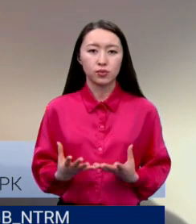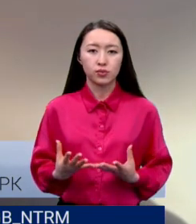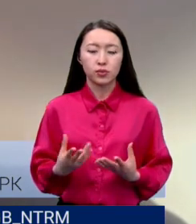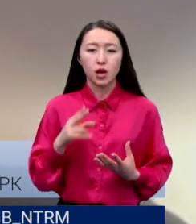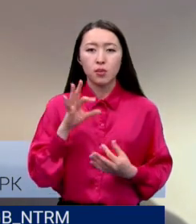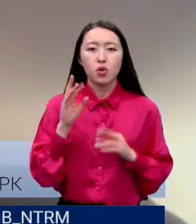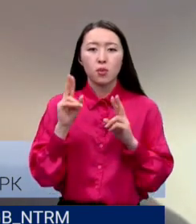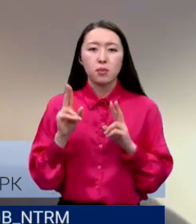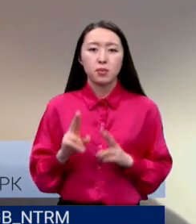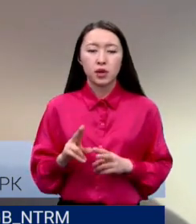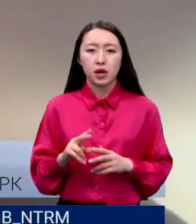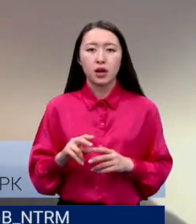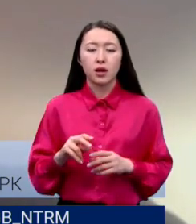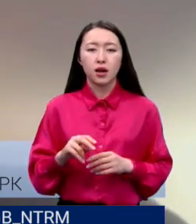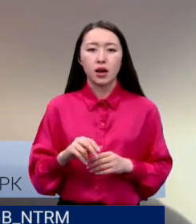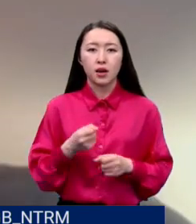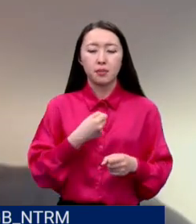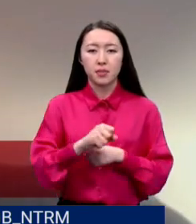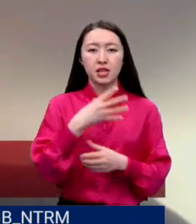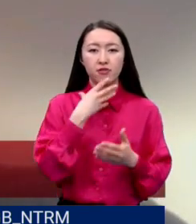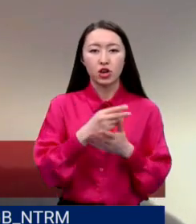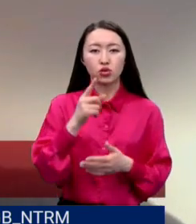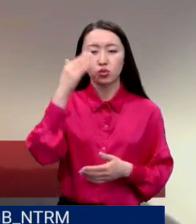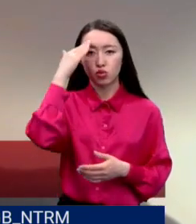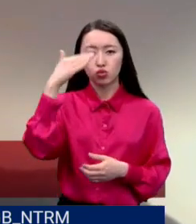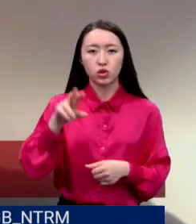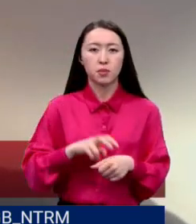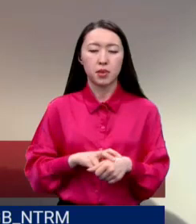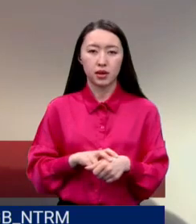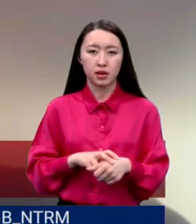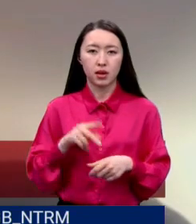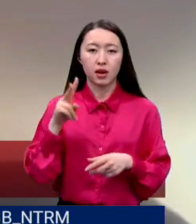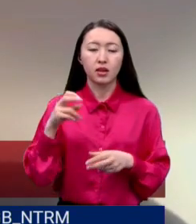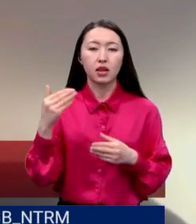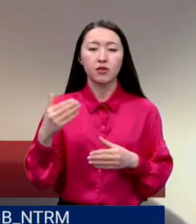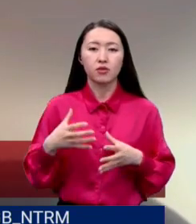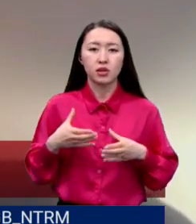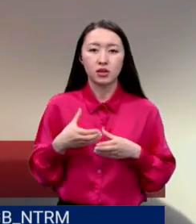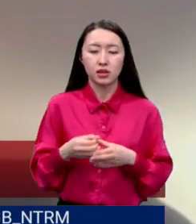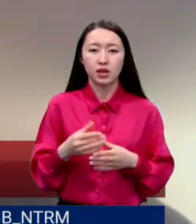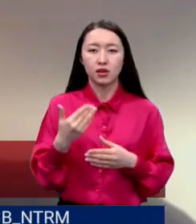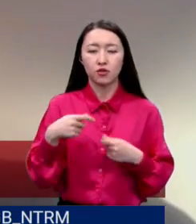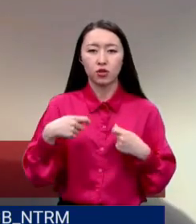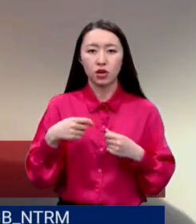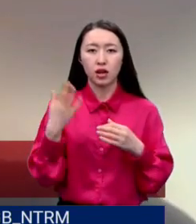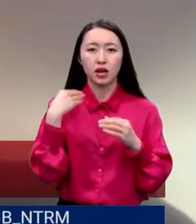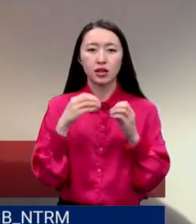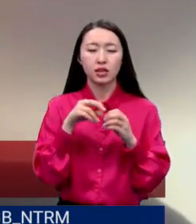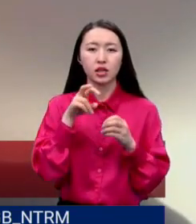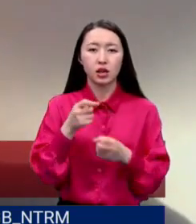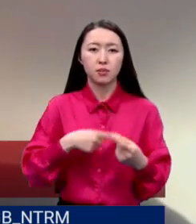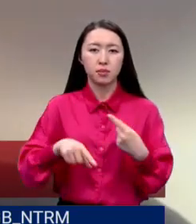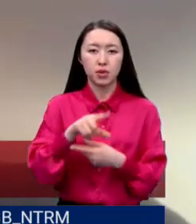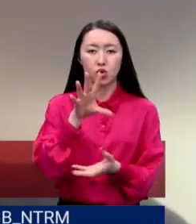по принципу «бей своих, чтобы чужие боялись». Они отжимают рынок и ломают тот десятилетиями наложенный бизнес,